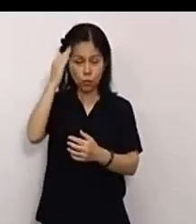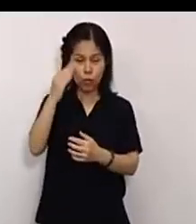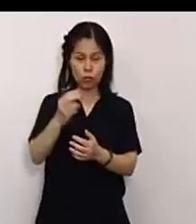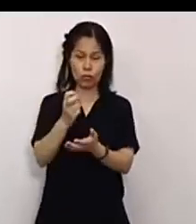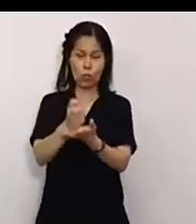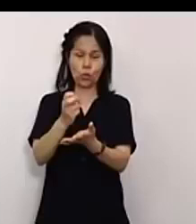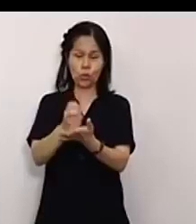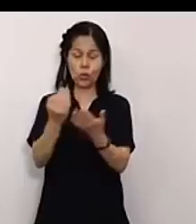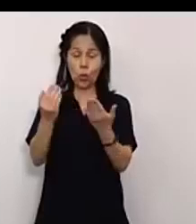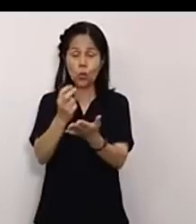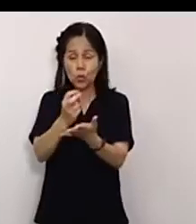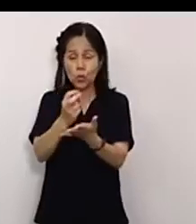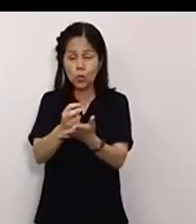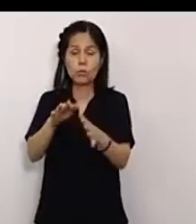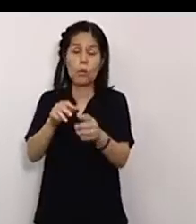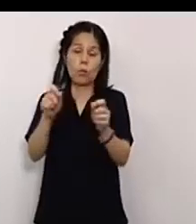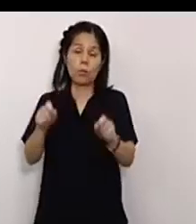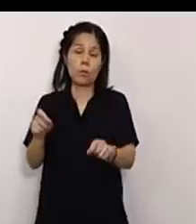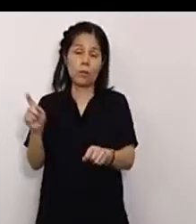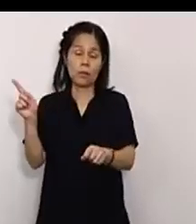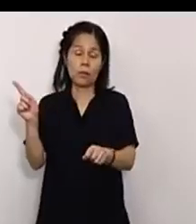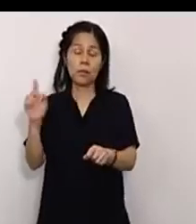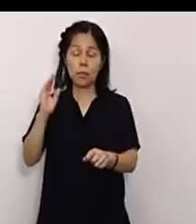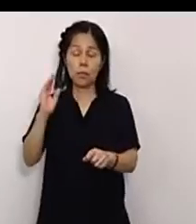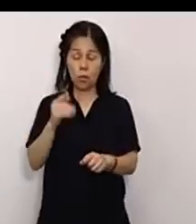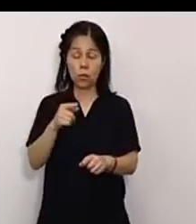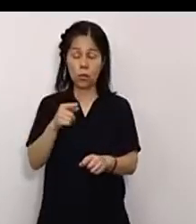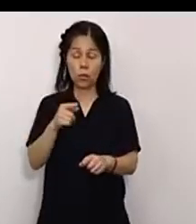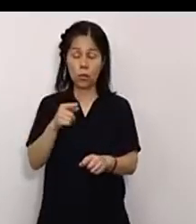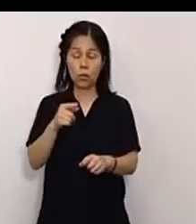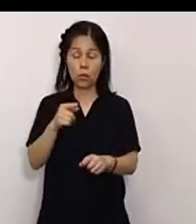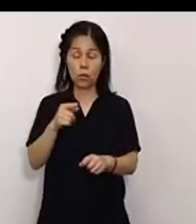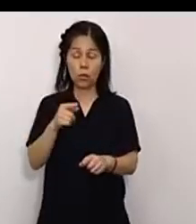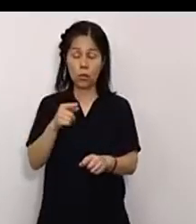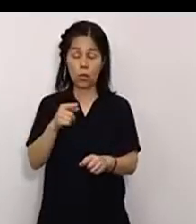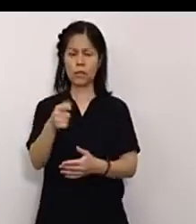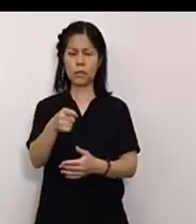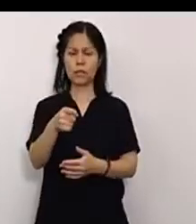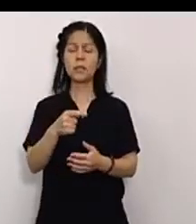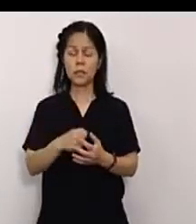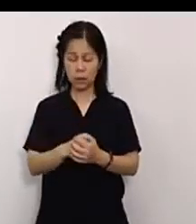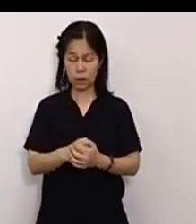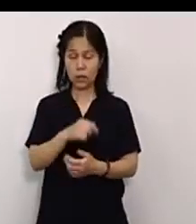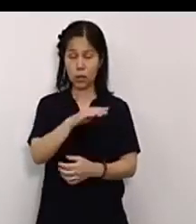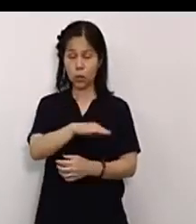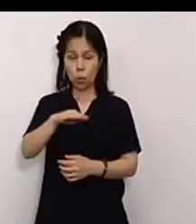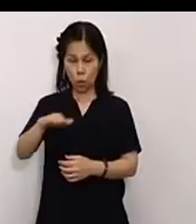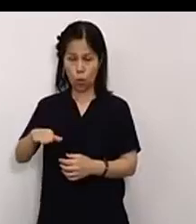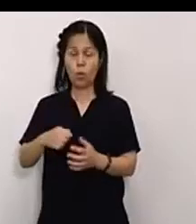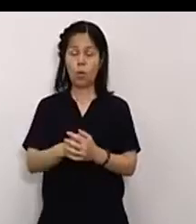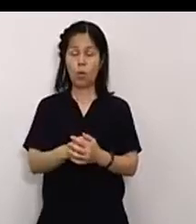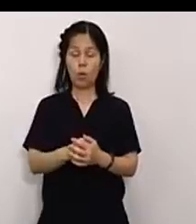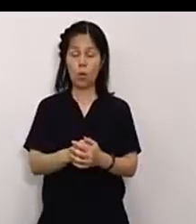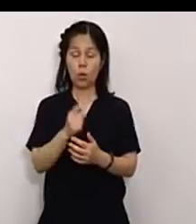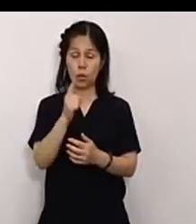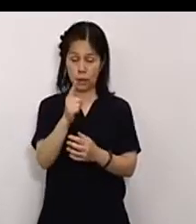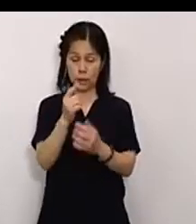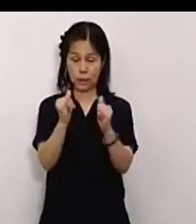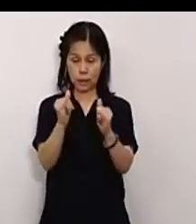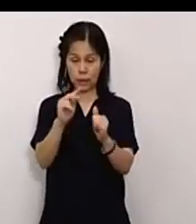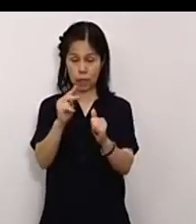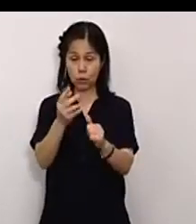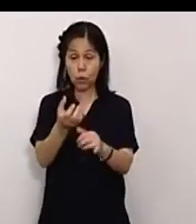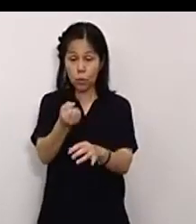題になってますけど、それは民主主義じゃないですよね。子どもをちゃんと一つの人格を持った人間